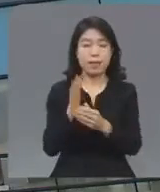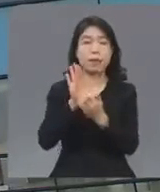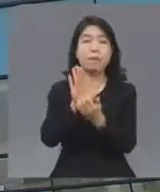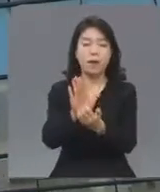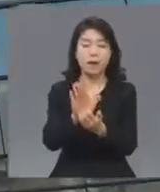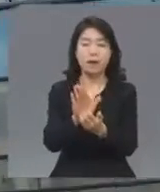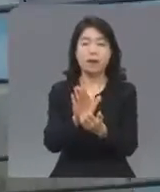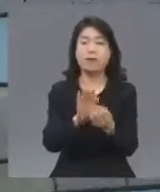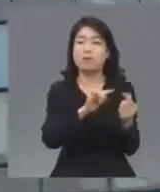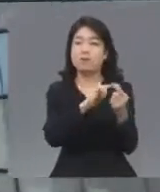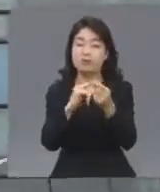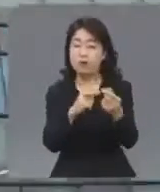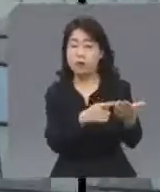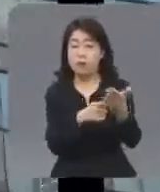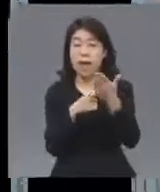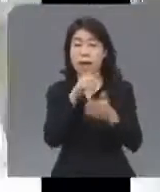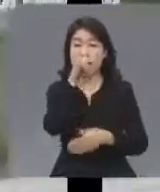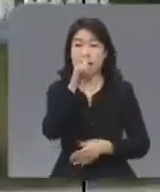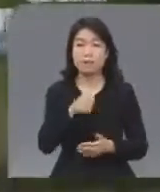문구가 표출됩니다.